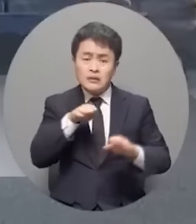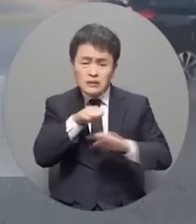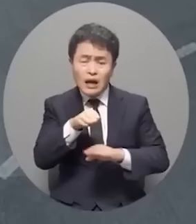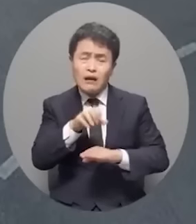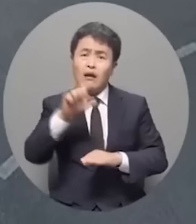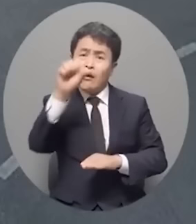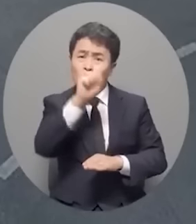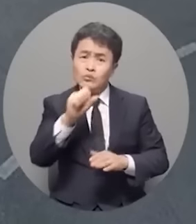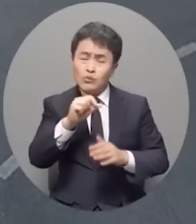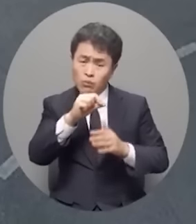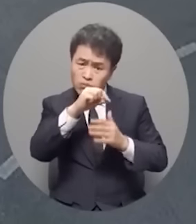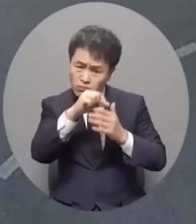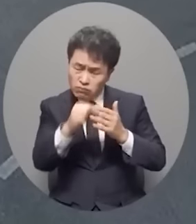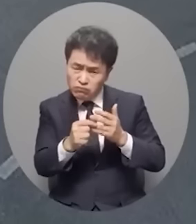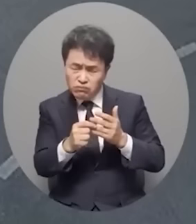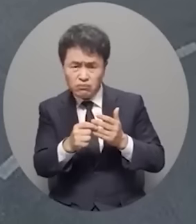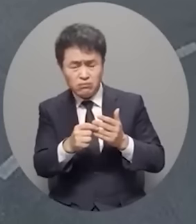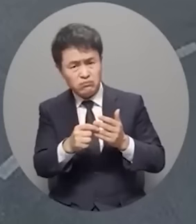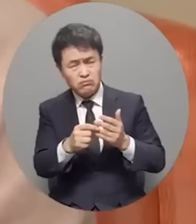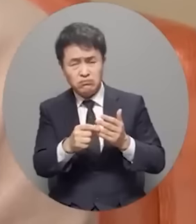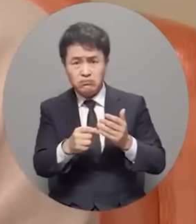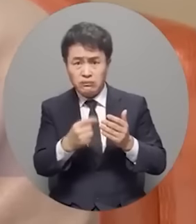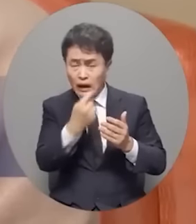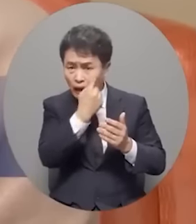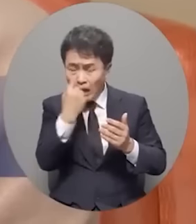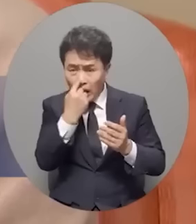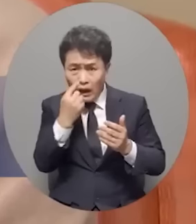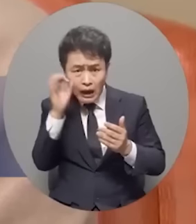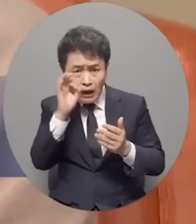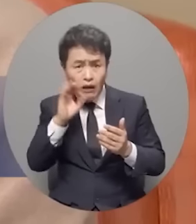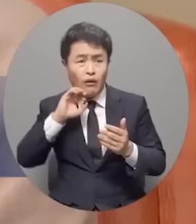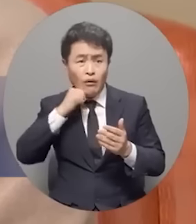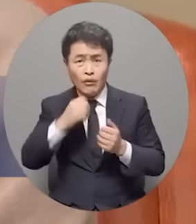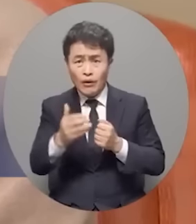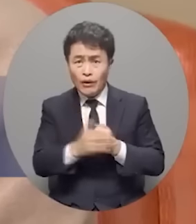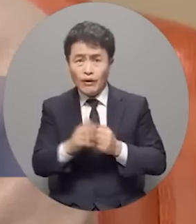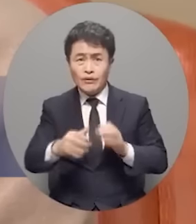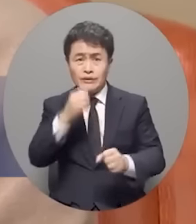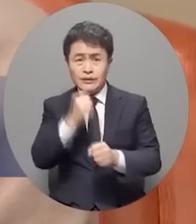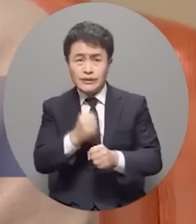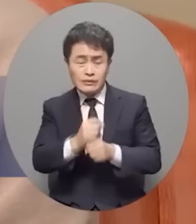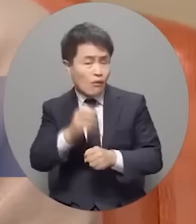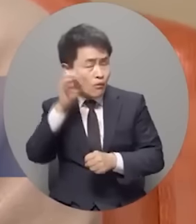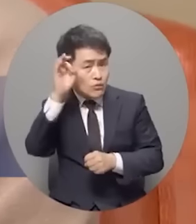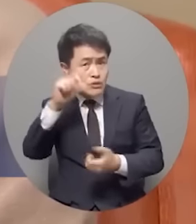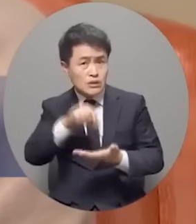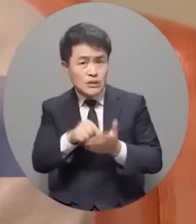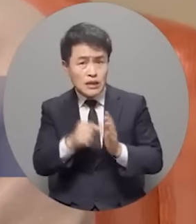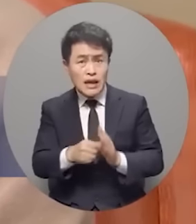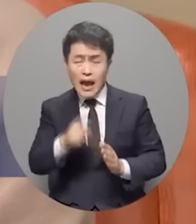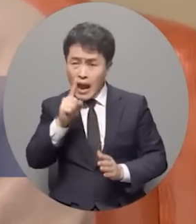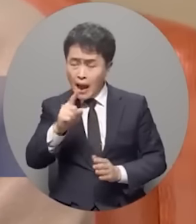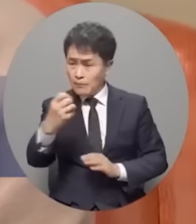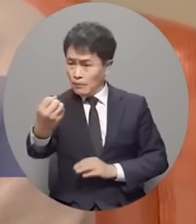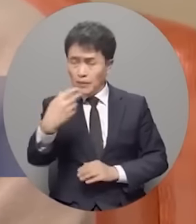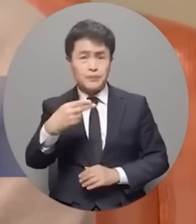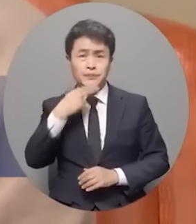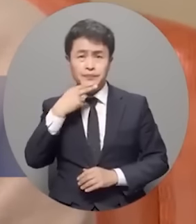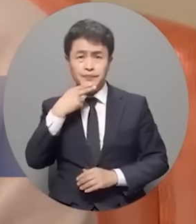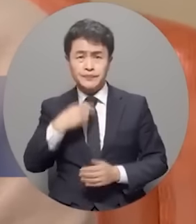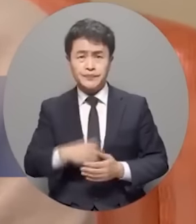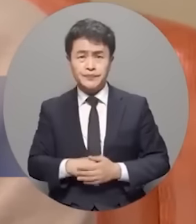건 사실상 불가능에 가깝습니다. 제조사는 지금까지 10개월 동안 싸우면서 단 한마디도 얘기한 적이